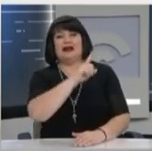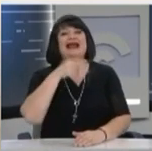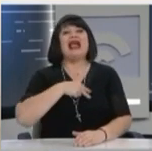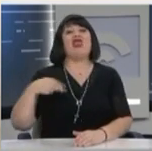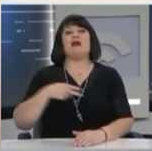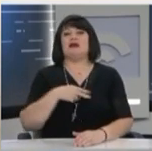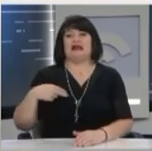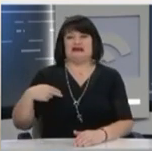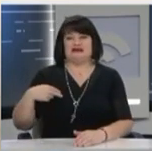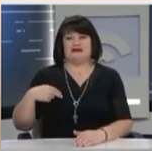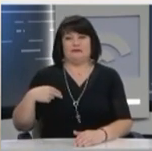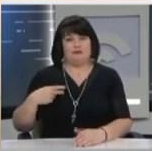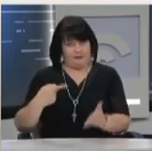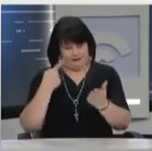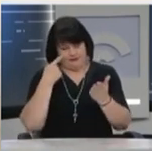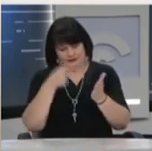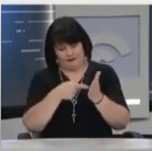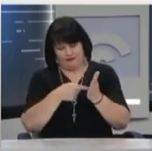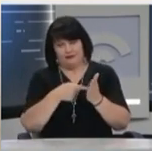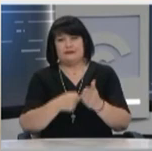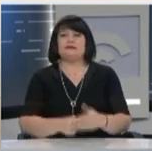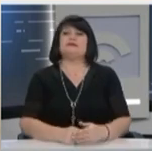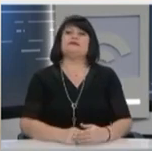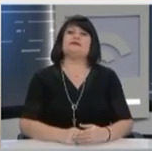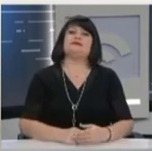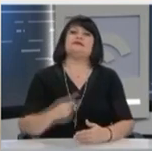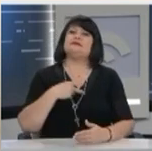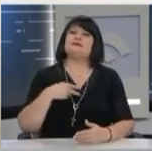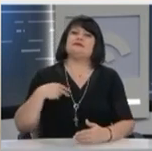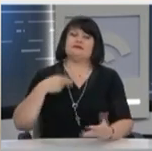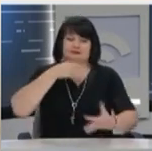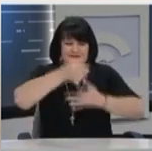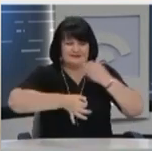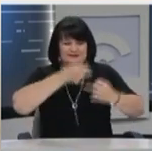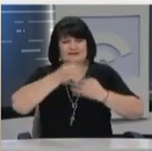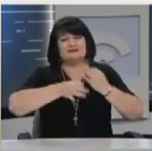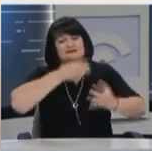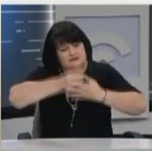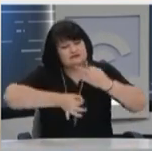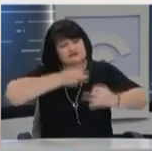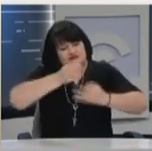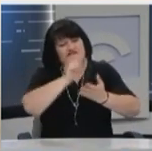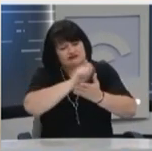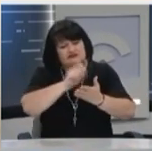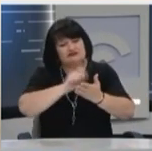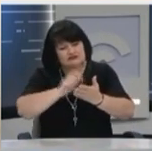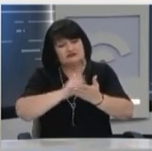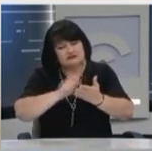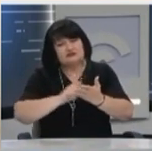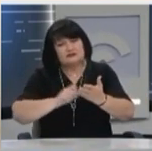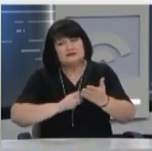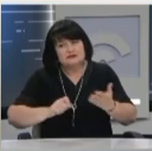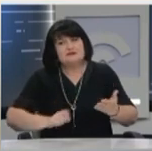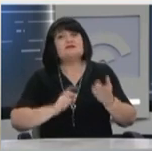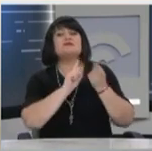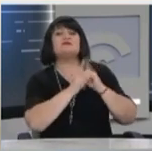καθηγητές, κύριε Μητσοτάκη. Την έχω εδώ. Οι οποίοι σας επιχειρηματολογούν με πάρα πολλά επιχειρήματα ότι αυτή, εν